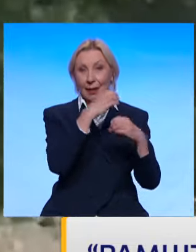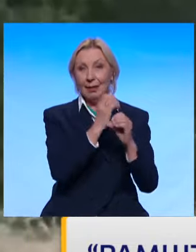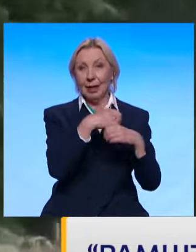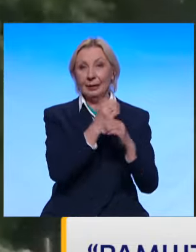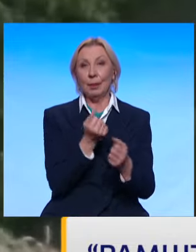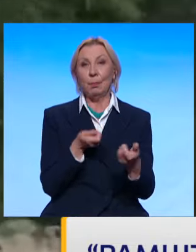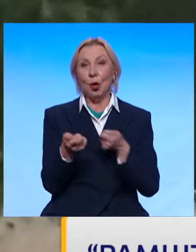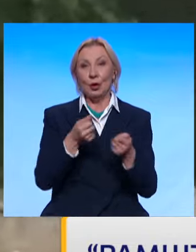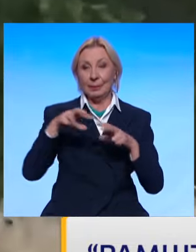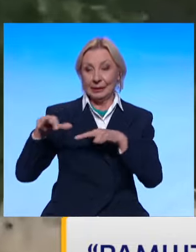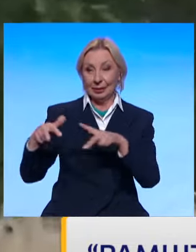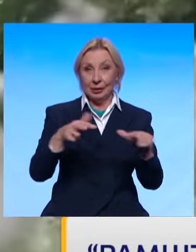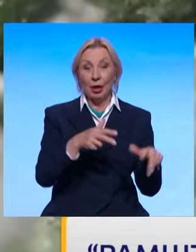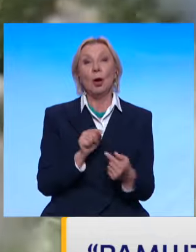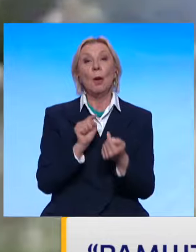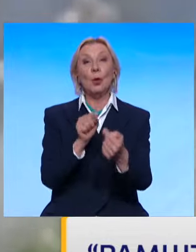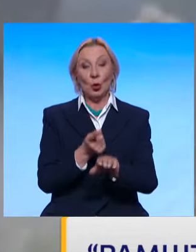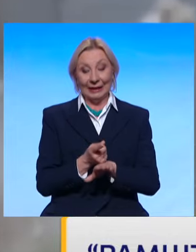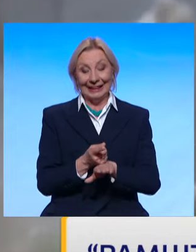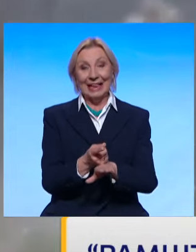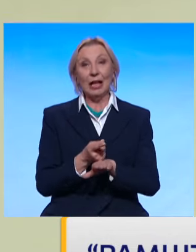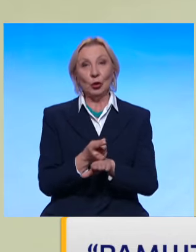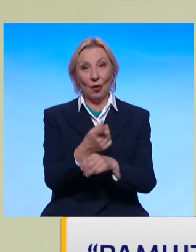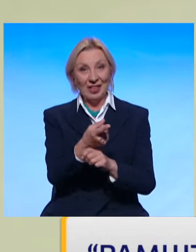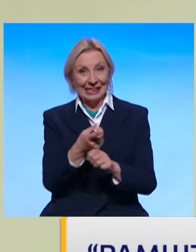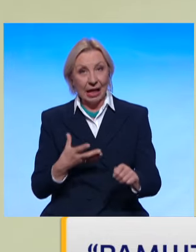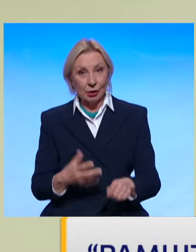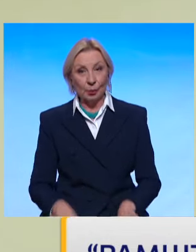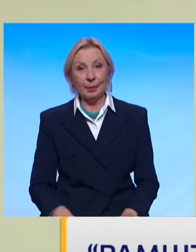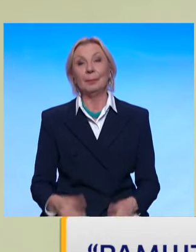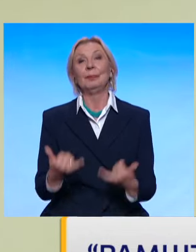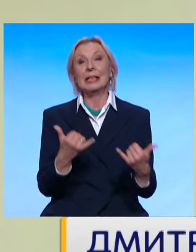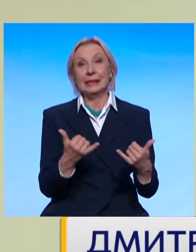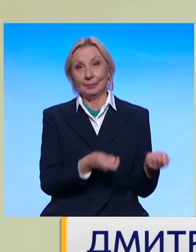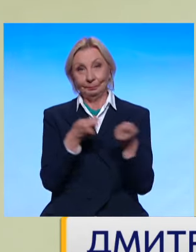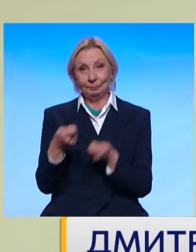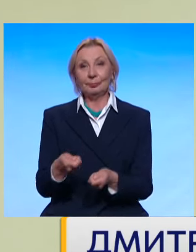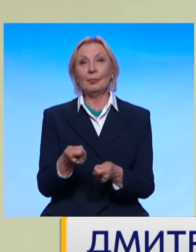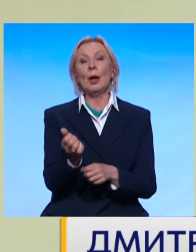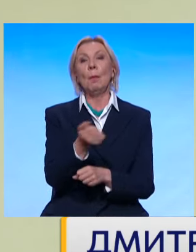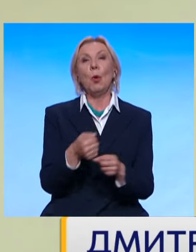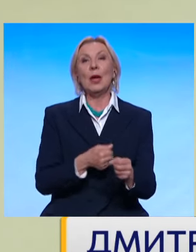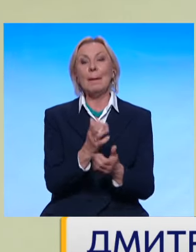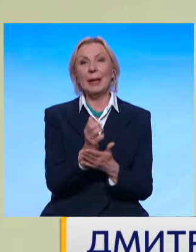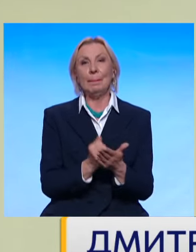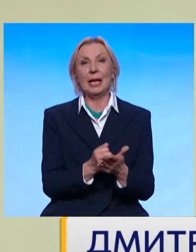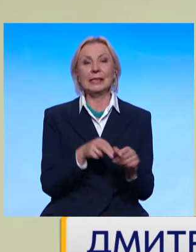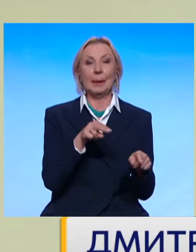розвідувальні системи та протитанкові засоби. До нас і прямують і боєприпаси, і до «Патріотів», і для «Донасамсів», і до «Хаймарсів», і